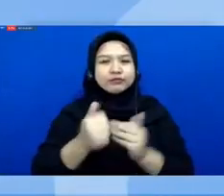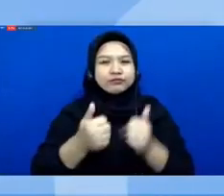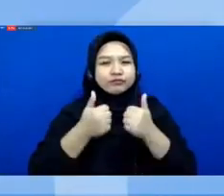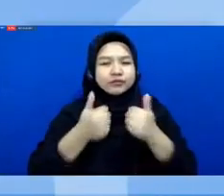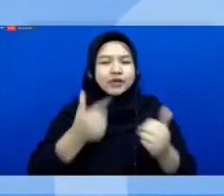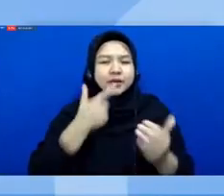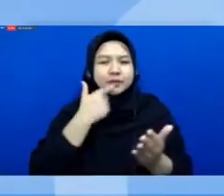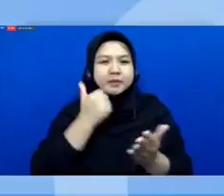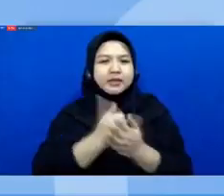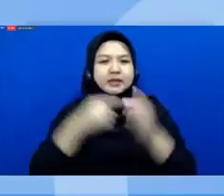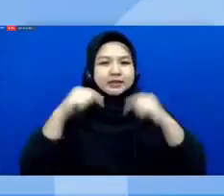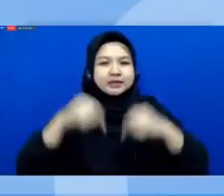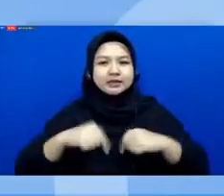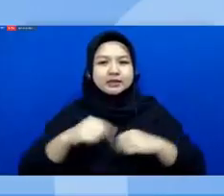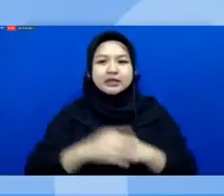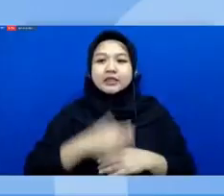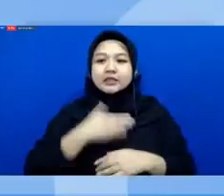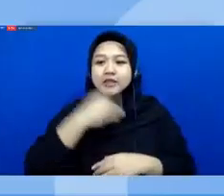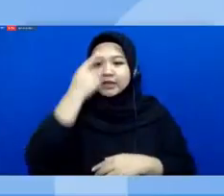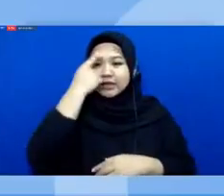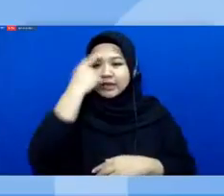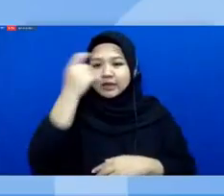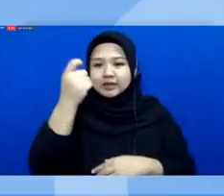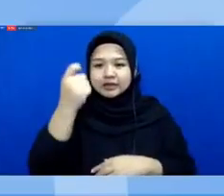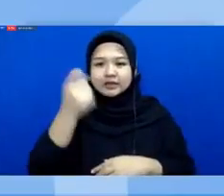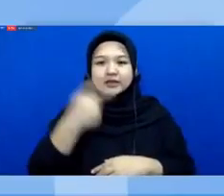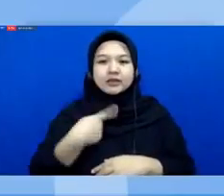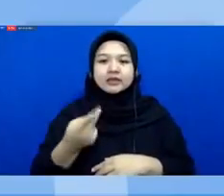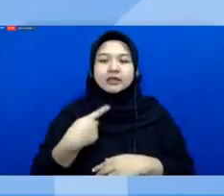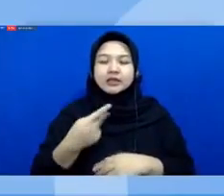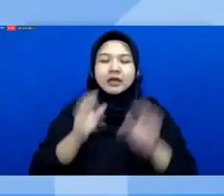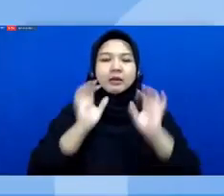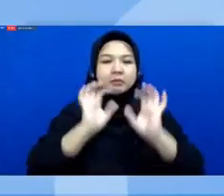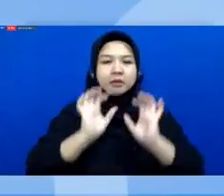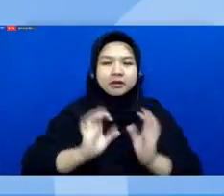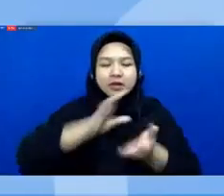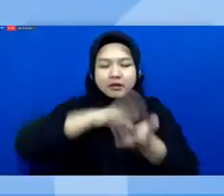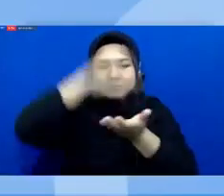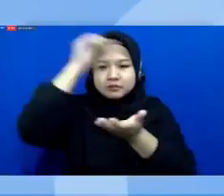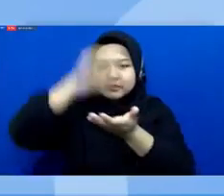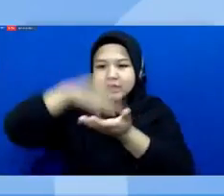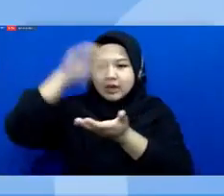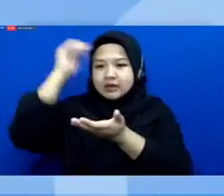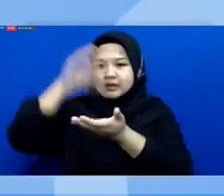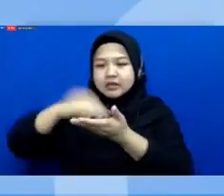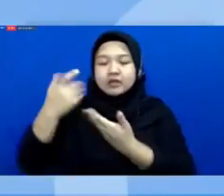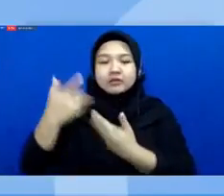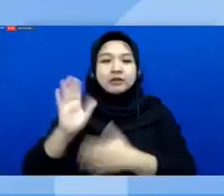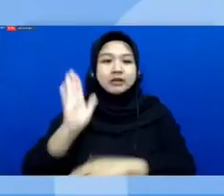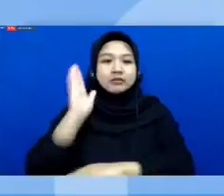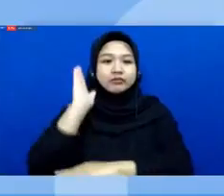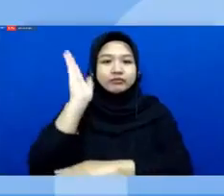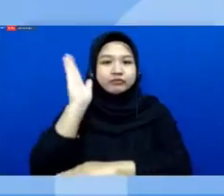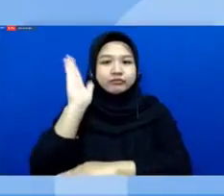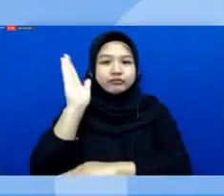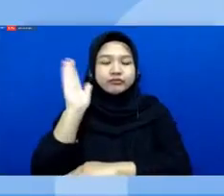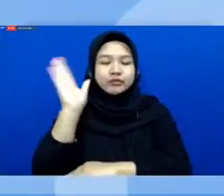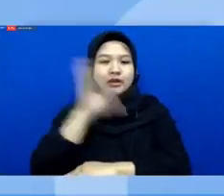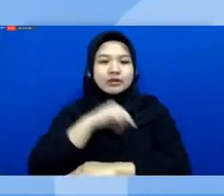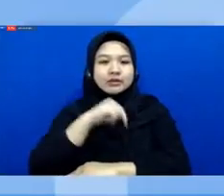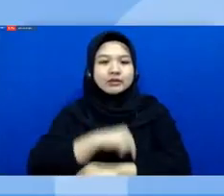penting ini, dan saya yakin kita akan banyak belajar dari apa yang dipaparkan oleh para pembicara hari